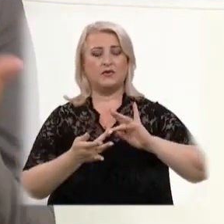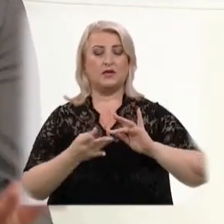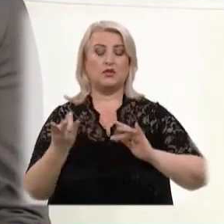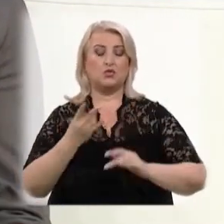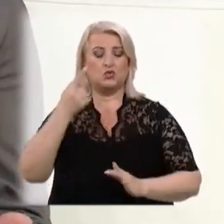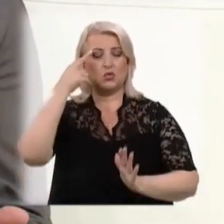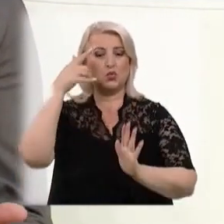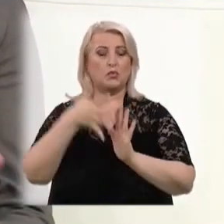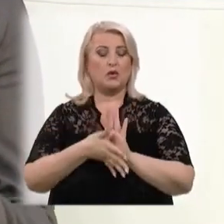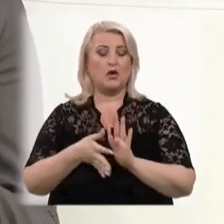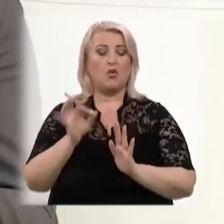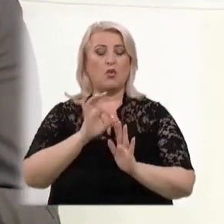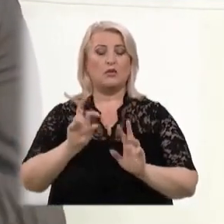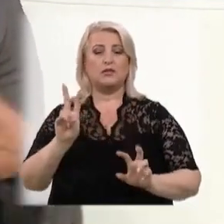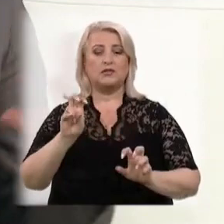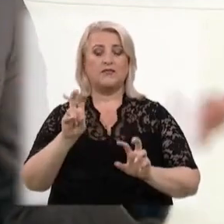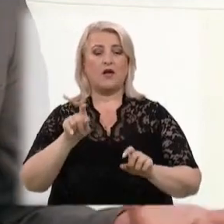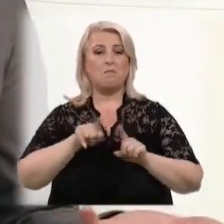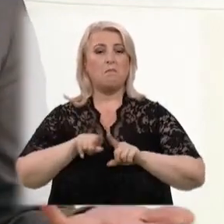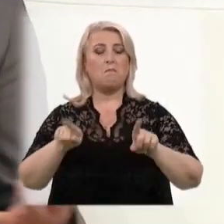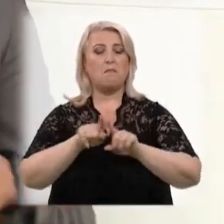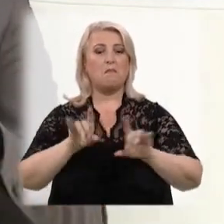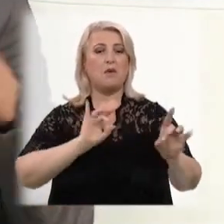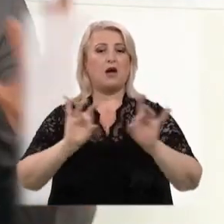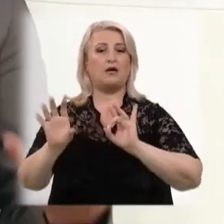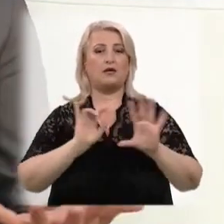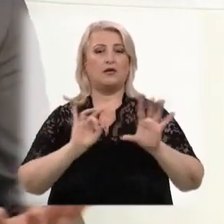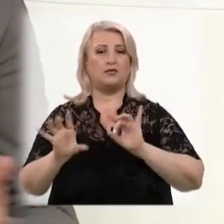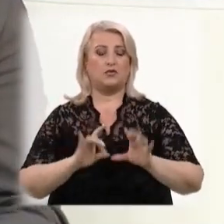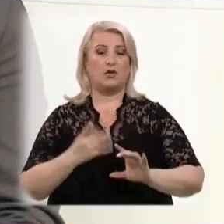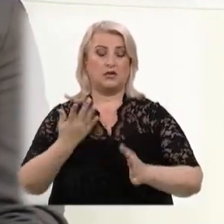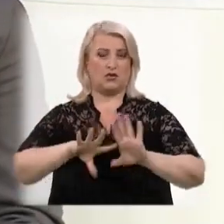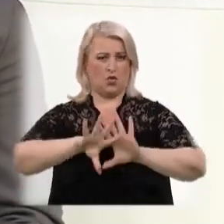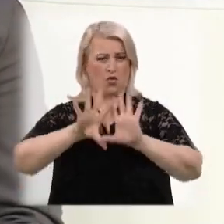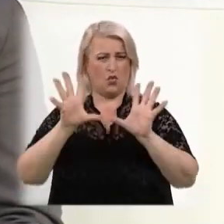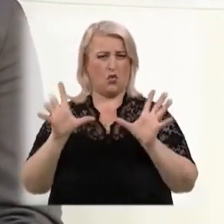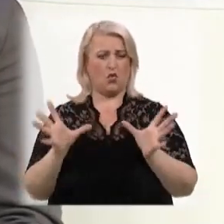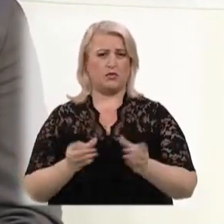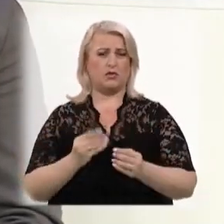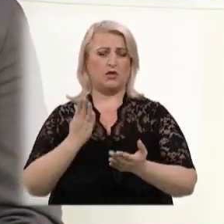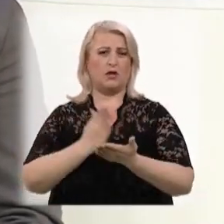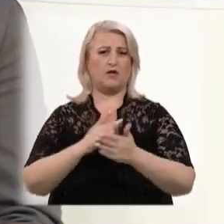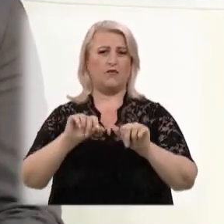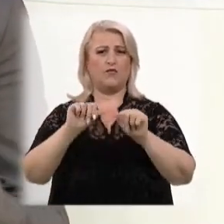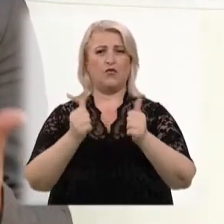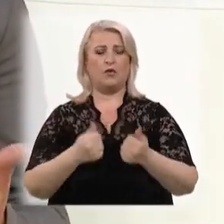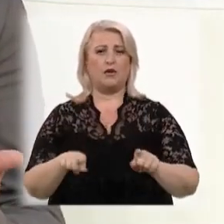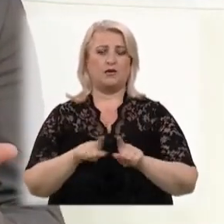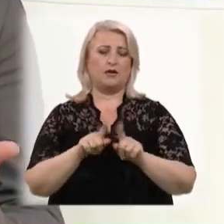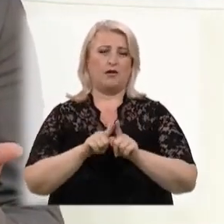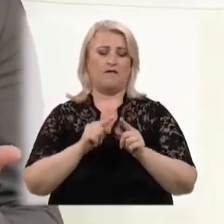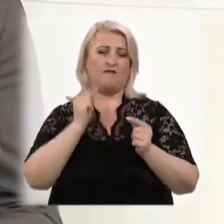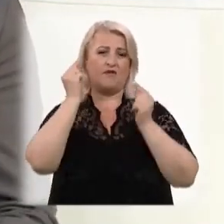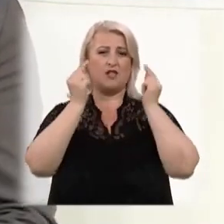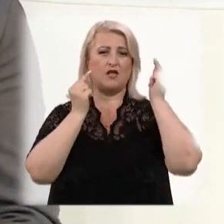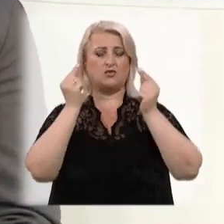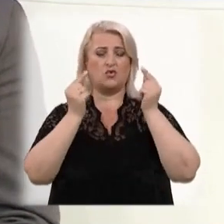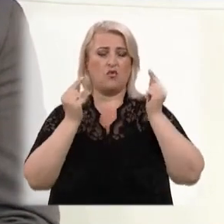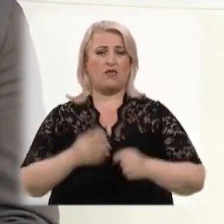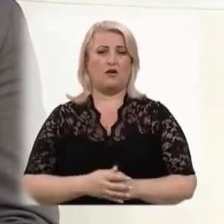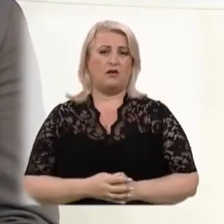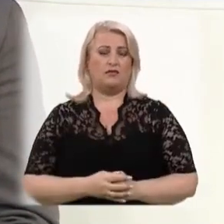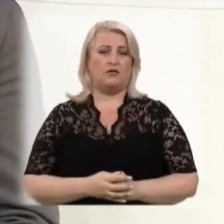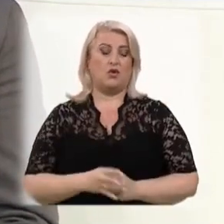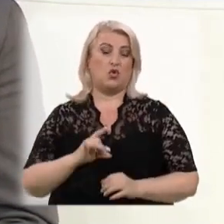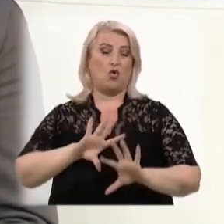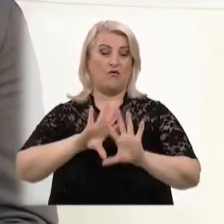înțelegem un de marketing și dacă pornim de la marketingului Pa general al are o formă de asta mai văzut cât de apel locuri Dar în general